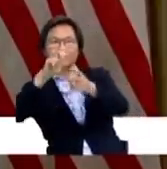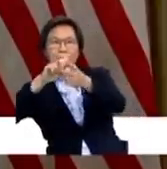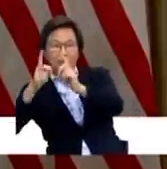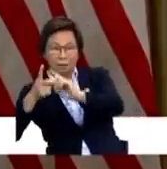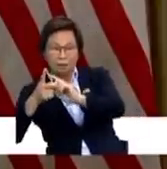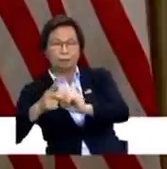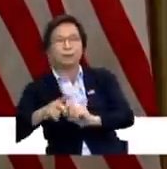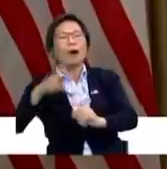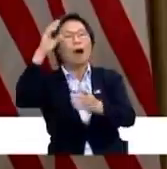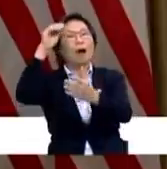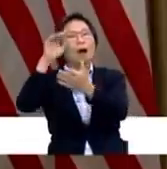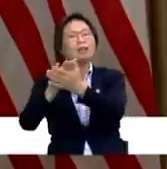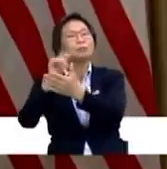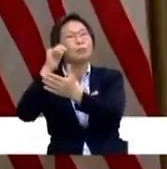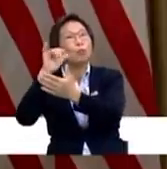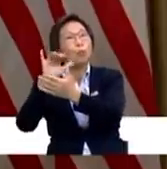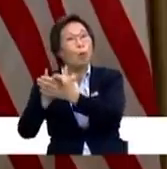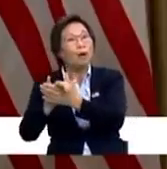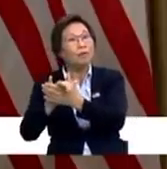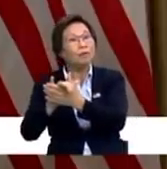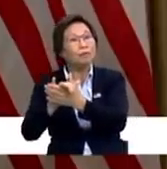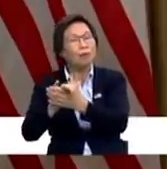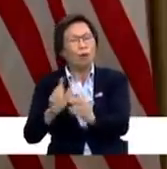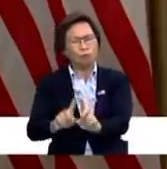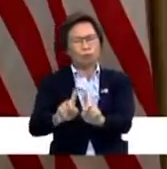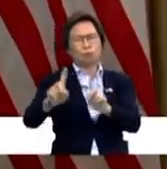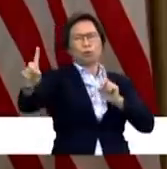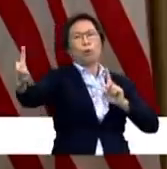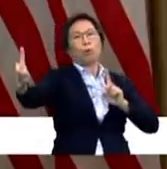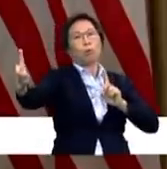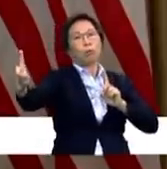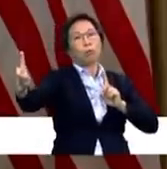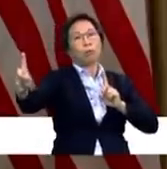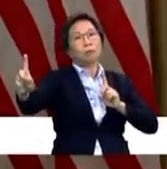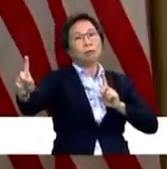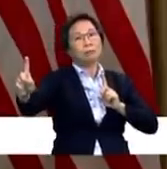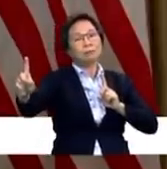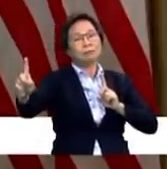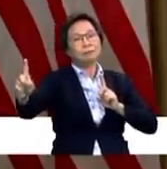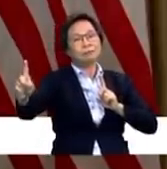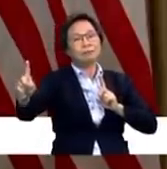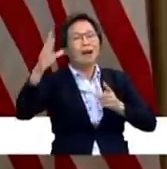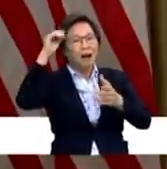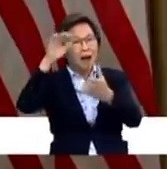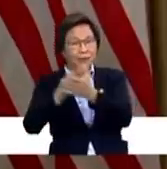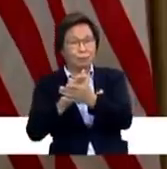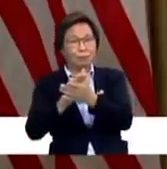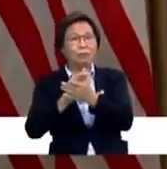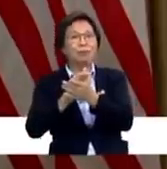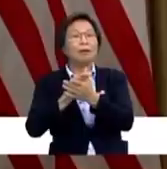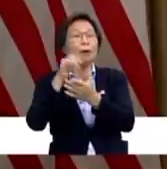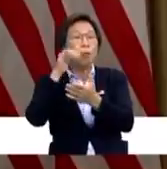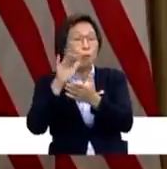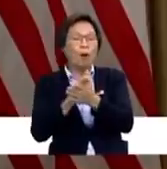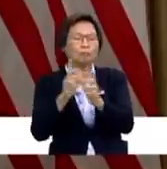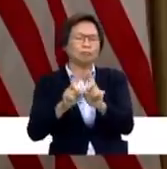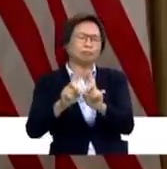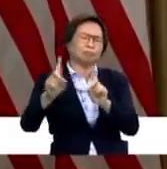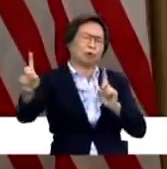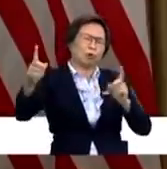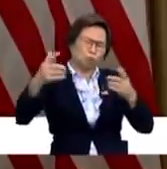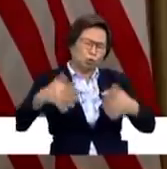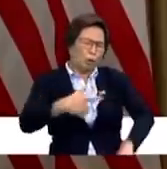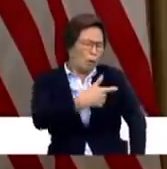Hai kedua pasangan suami-istri jarak jauh Hai suami-istri jarak jauh yang telah